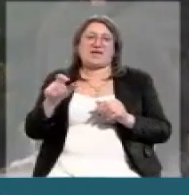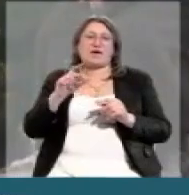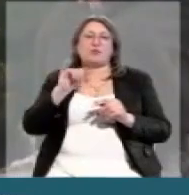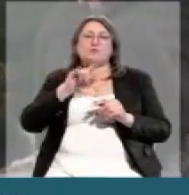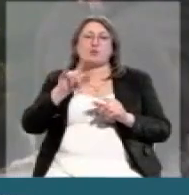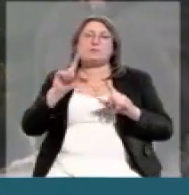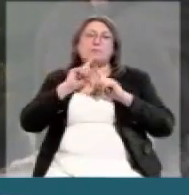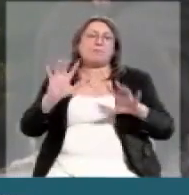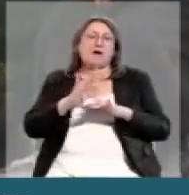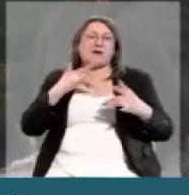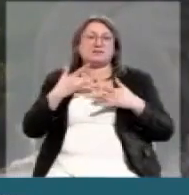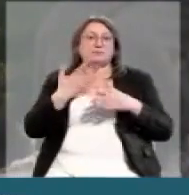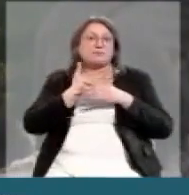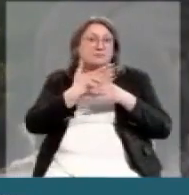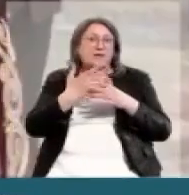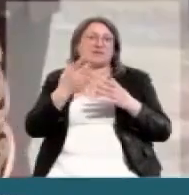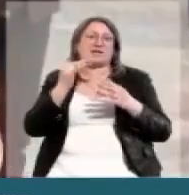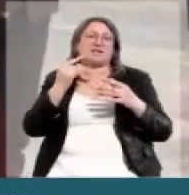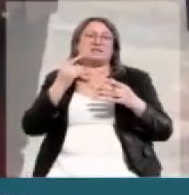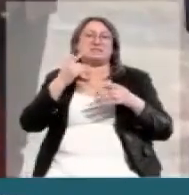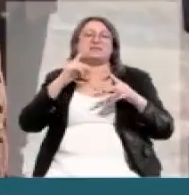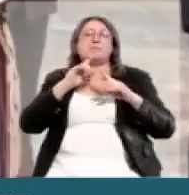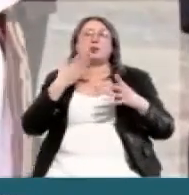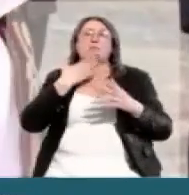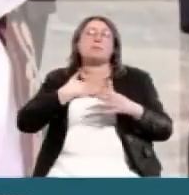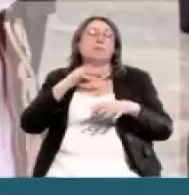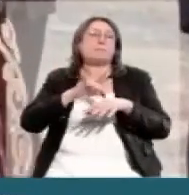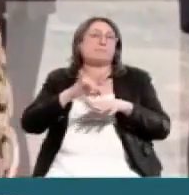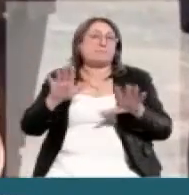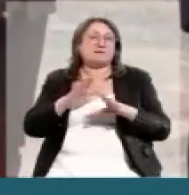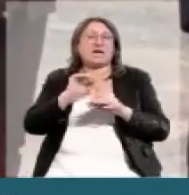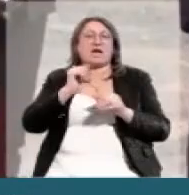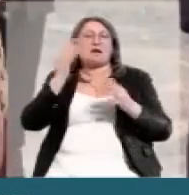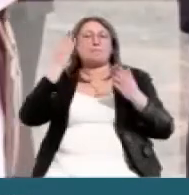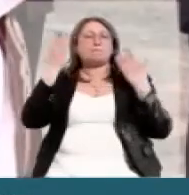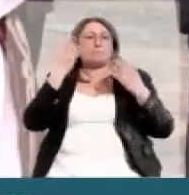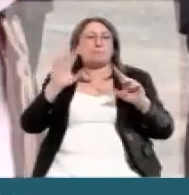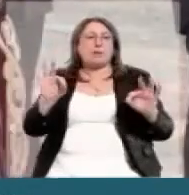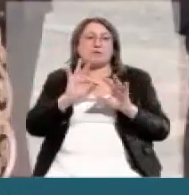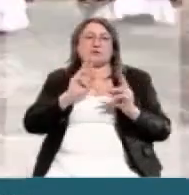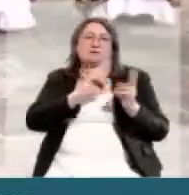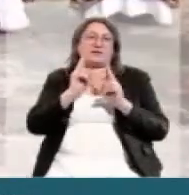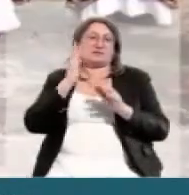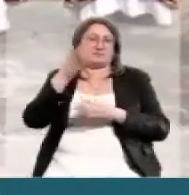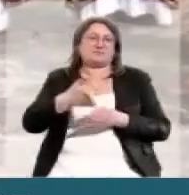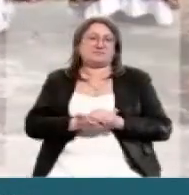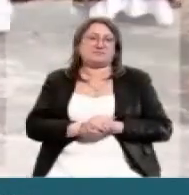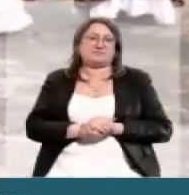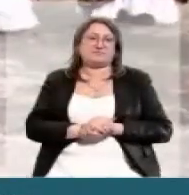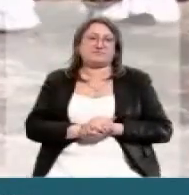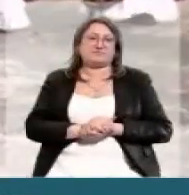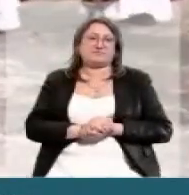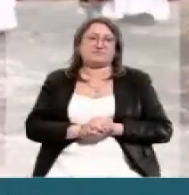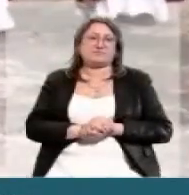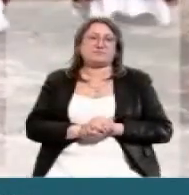Узункольцы подпевали артистам со сцены, что исполняли любимые песни, а под зажигательные мелодии пускались в пляс.